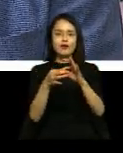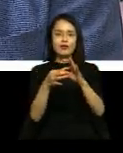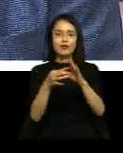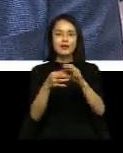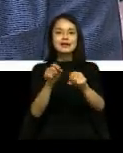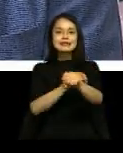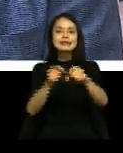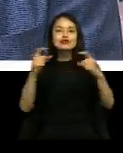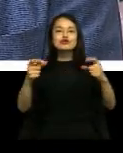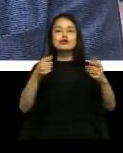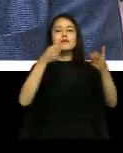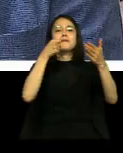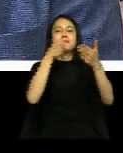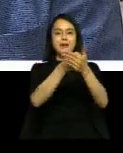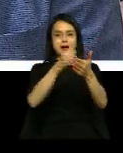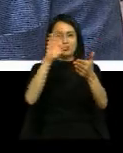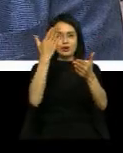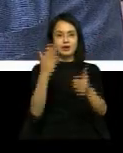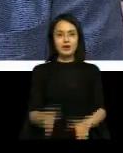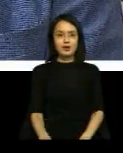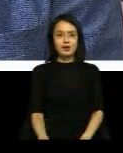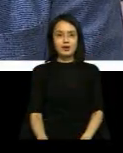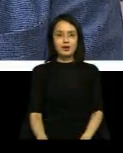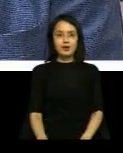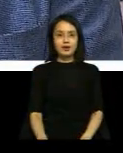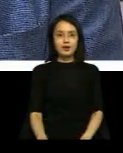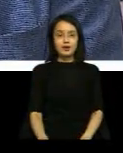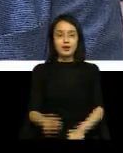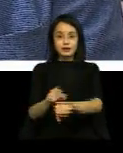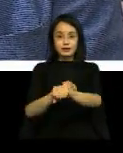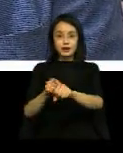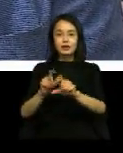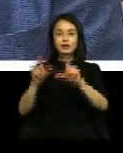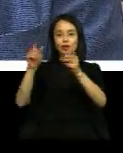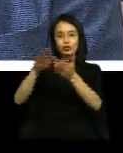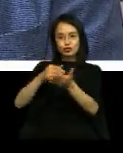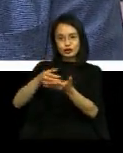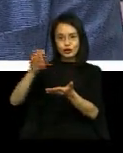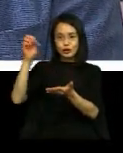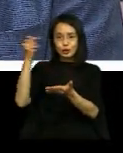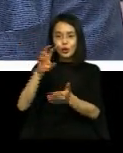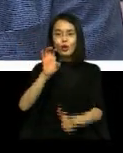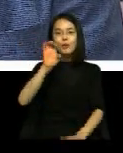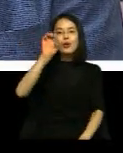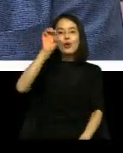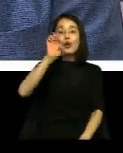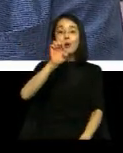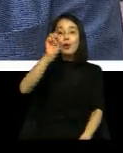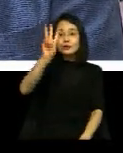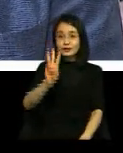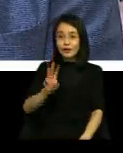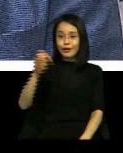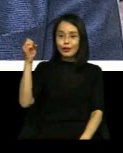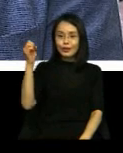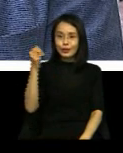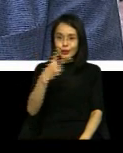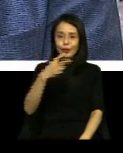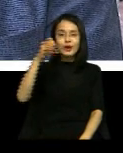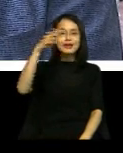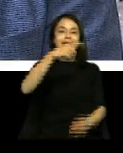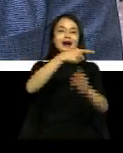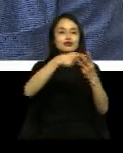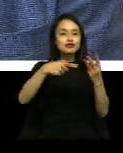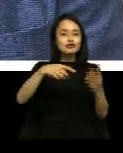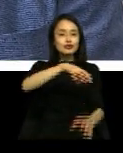어 가족 분야가 상당히 유명하고 그리고 포천 지역은 편집 분야가 유명하고 또 양초 그냥 염색 공장들이